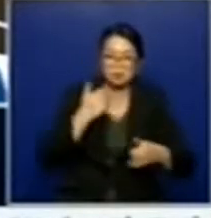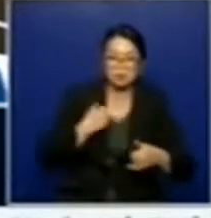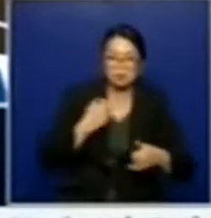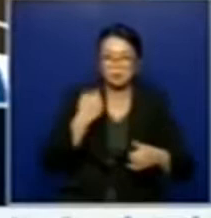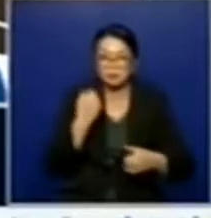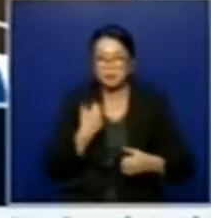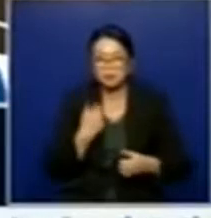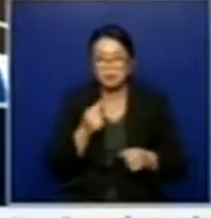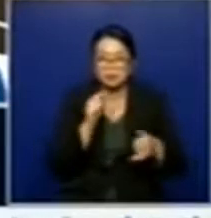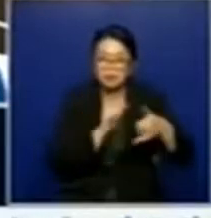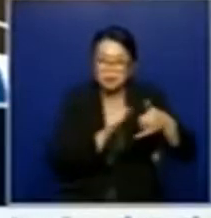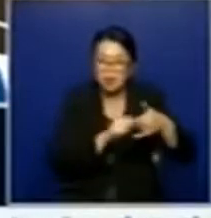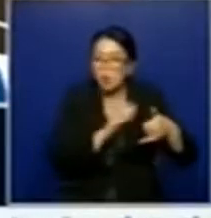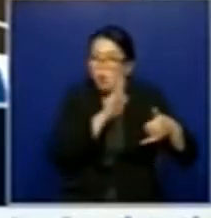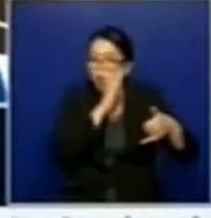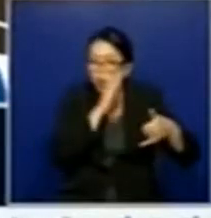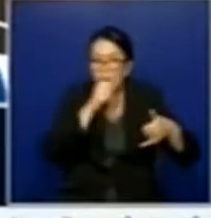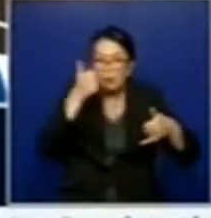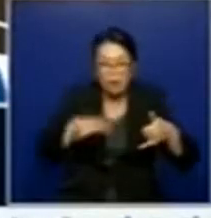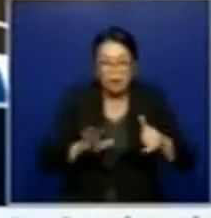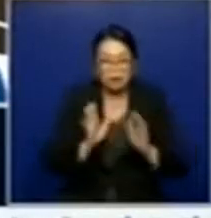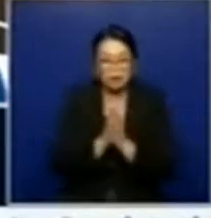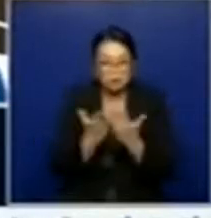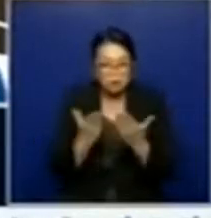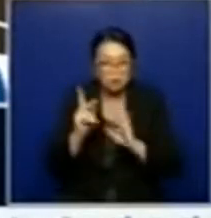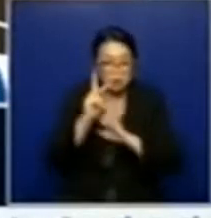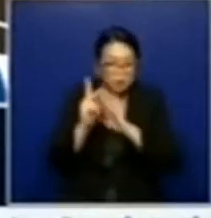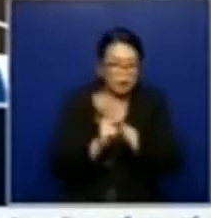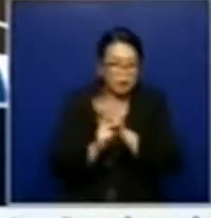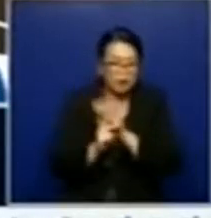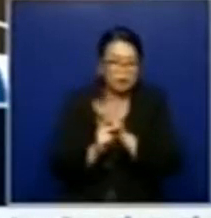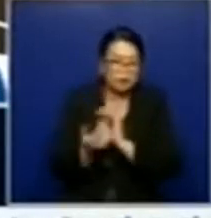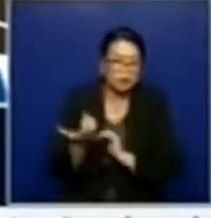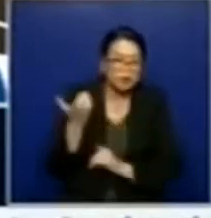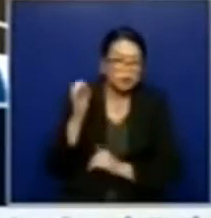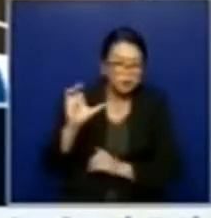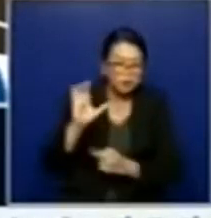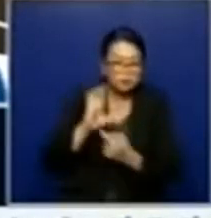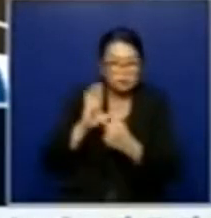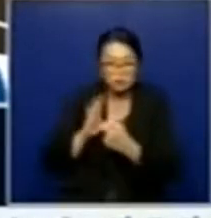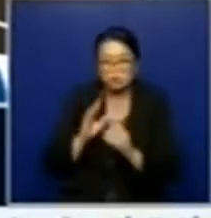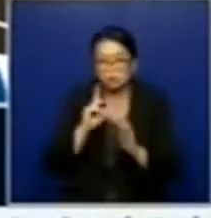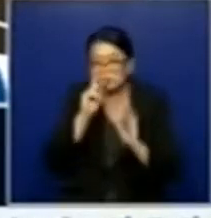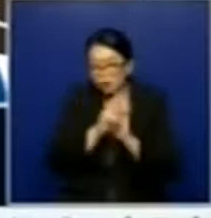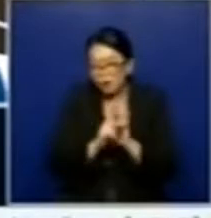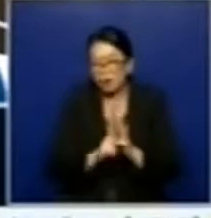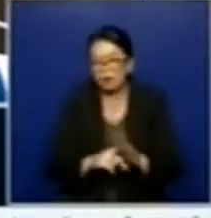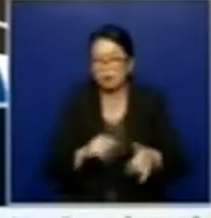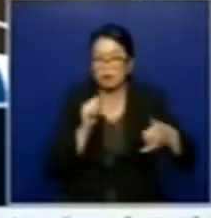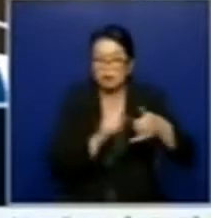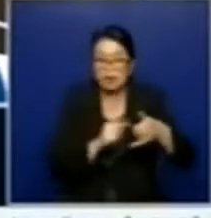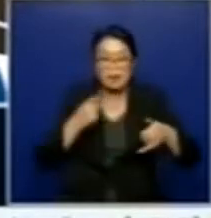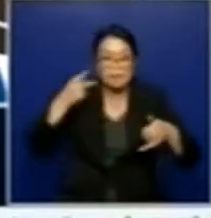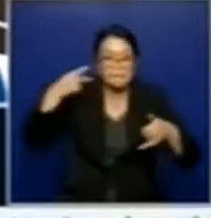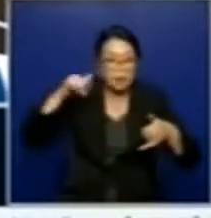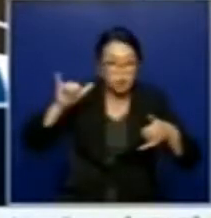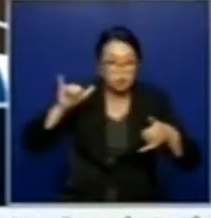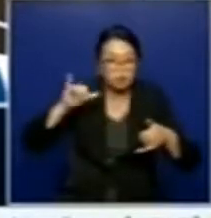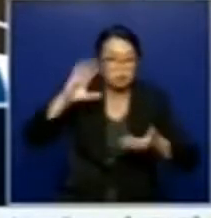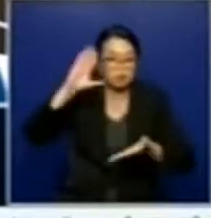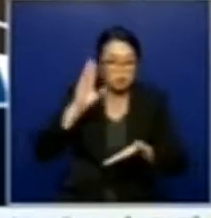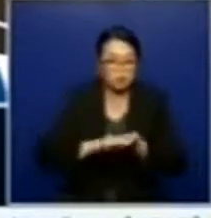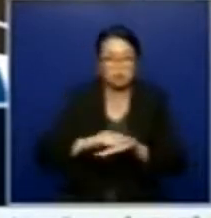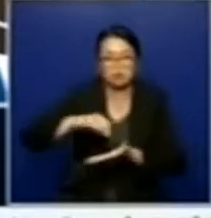กที่ผ่านมาหนังสือแทบทุกฉบับกฎหมายทุกฉบับที่ประยุทธ์จันทร์โอชาเป็นผู้เ